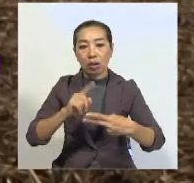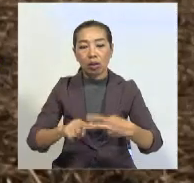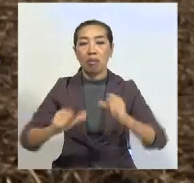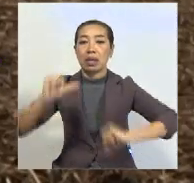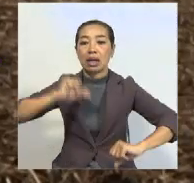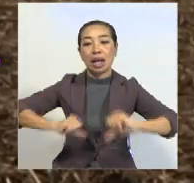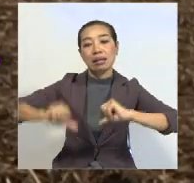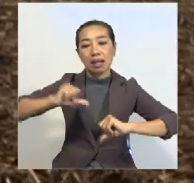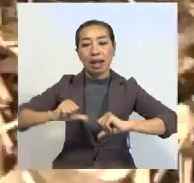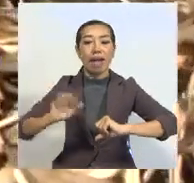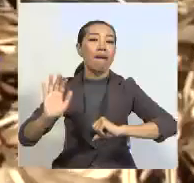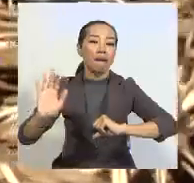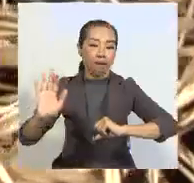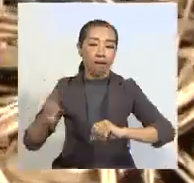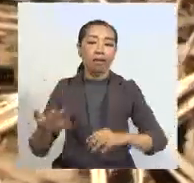ต้และสาวไร่อ้อยค่ะ